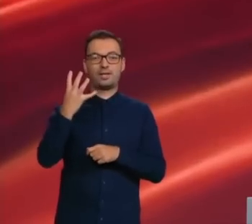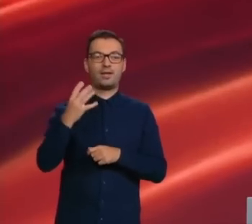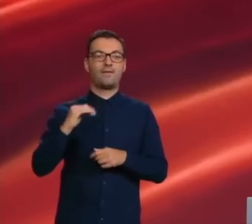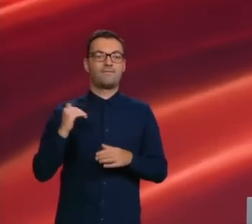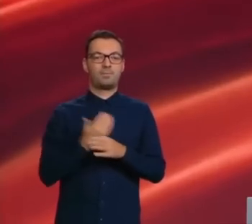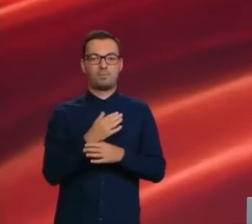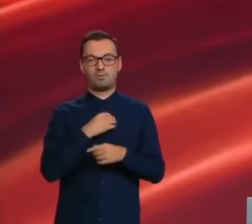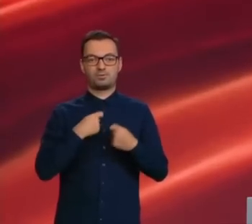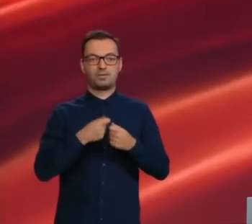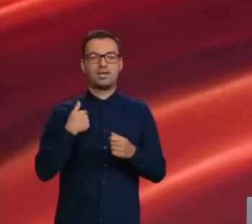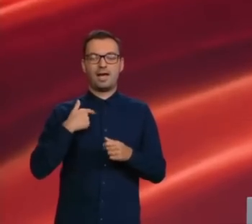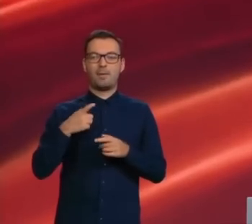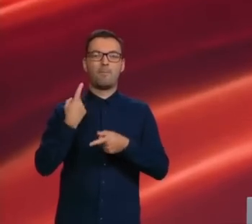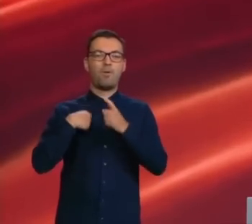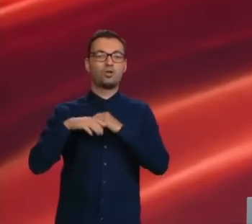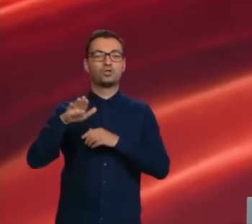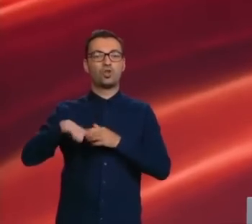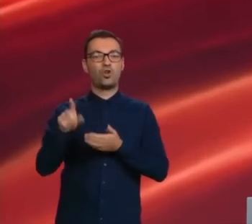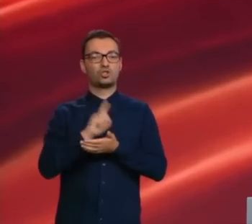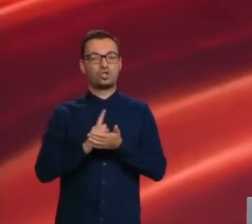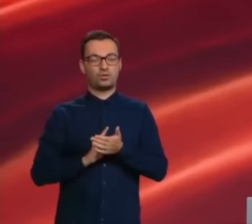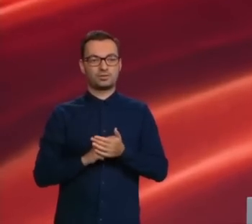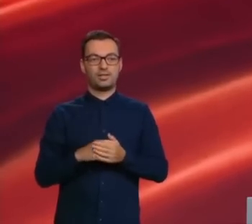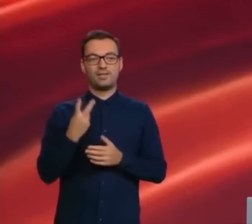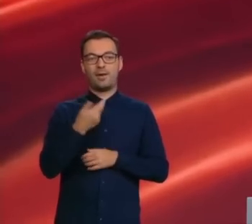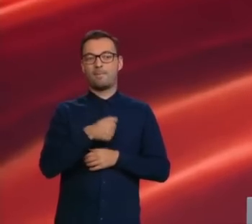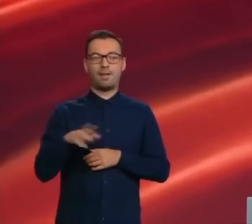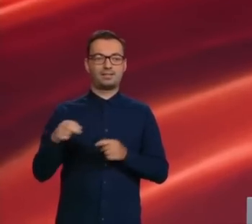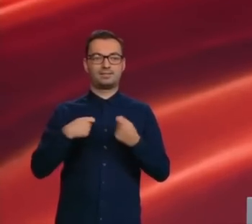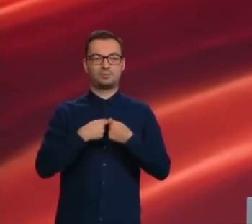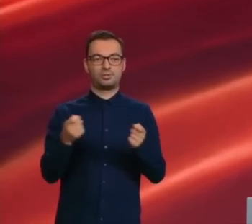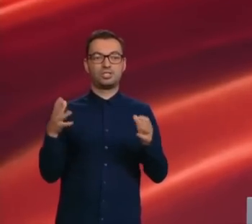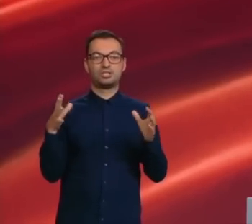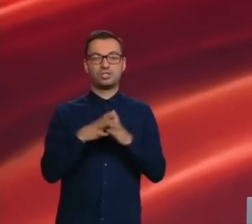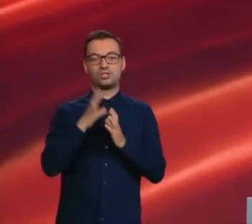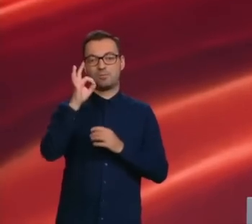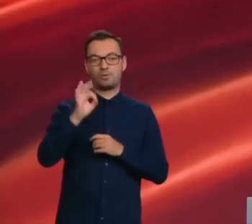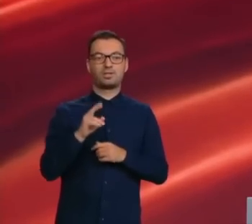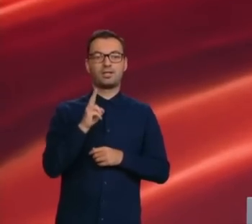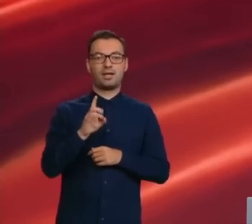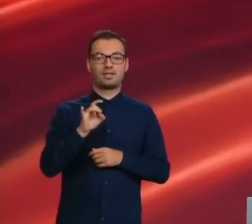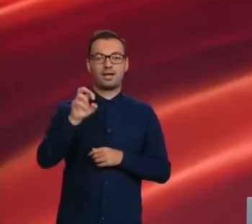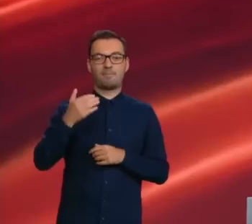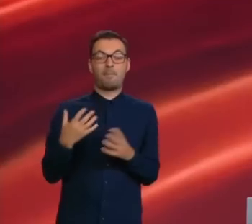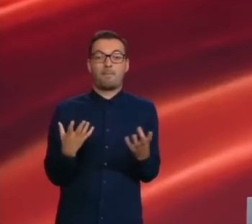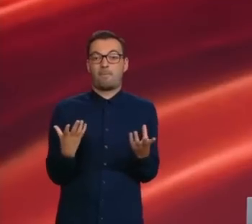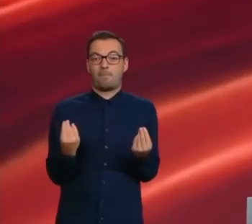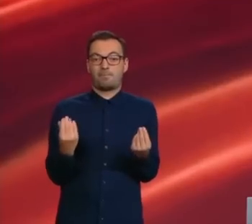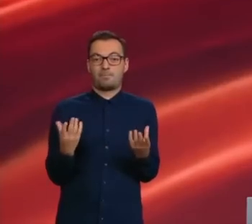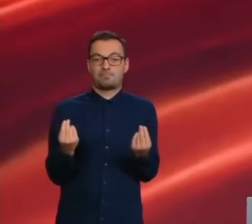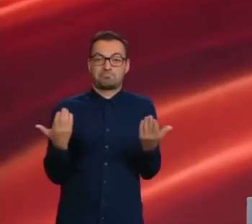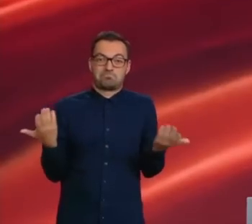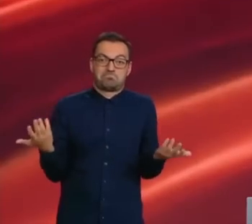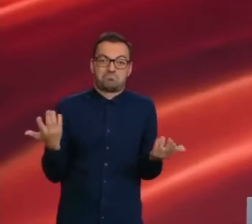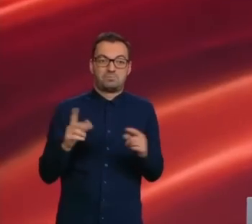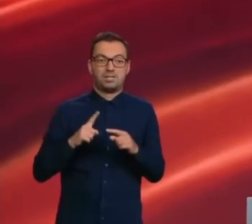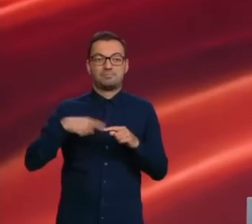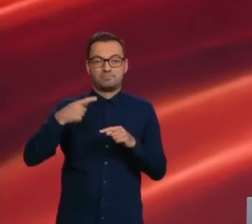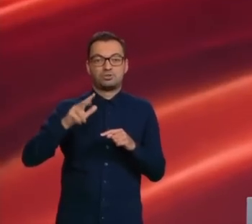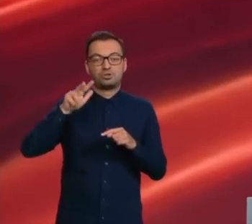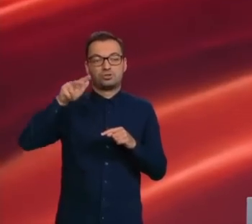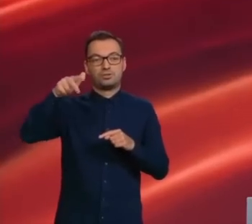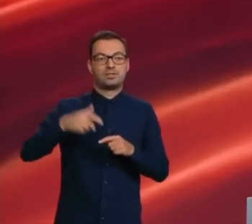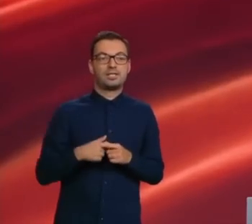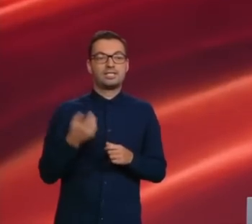firmy. Ja pochodzę z Dolnego Śląska. Tam za 2 miliardy złotych sprzedano 10% akcji KGHM-u. Po co? W trzech kolejnych latach zyski